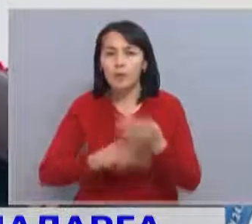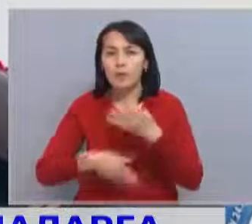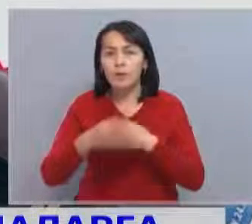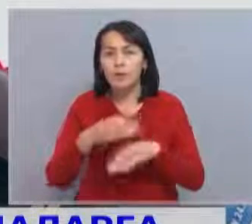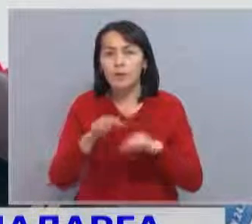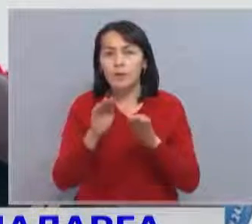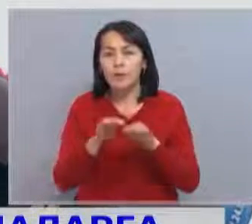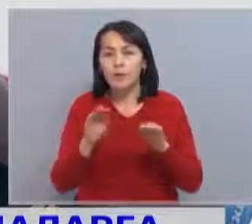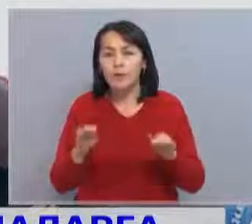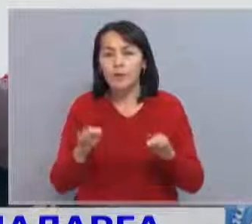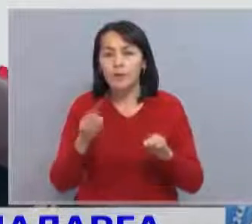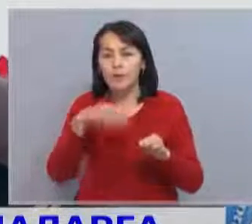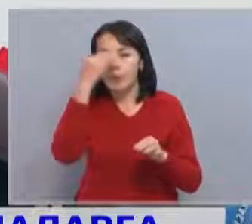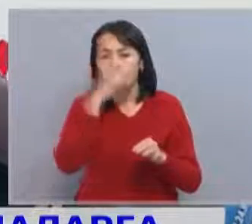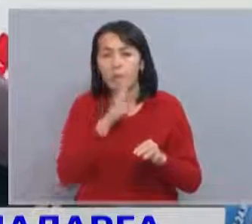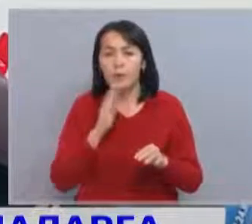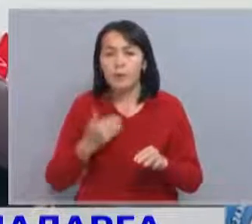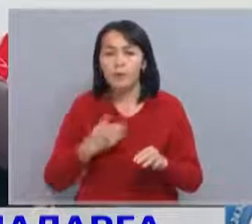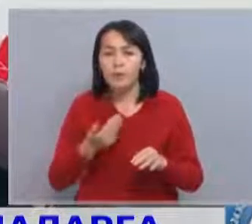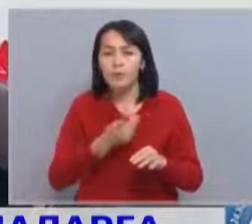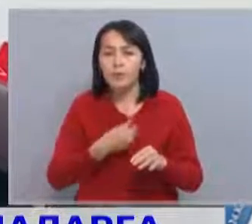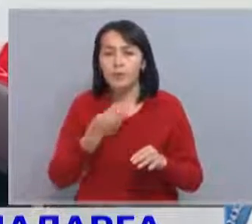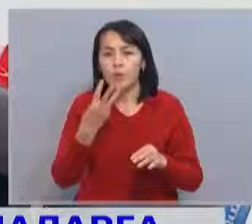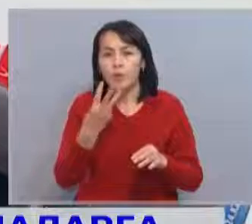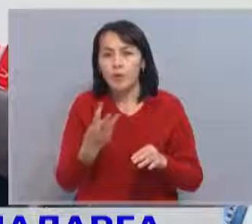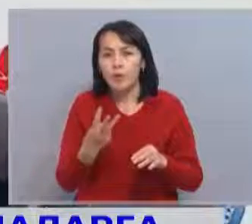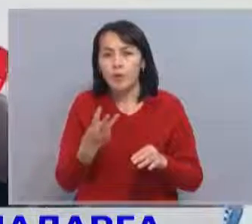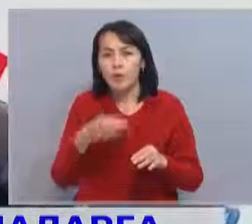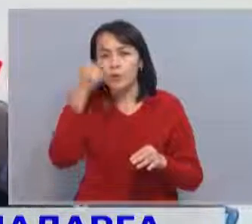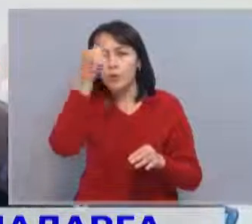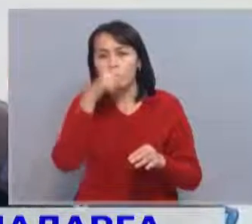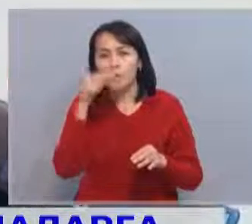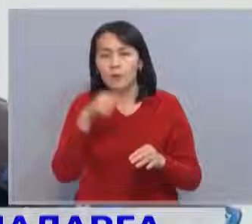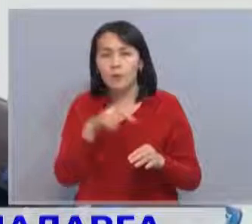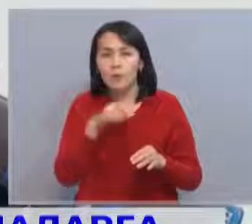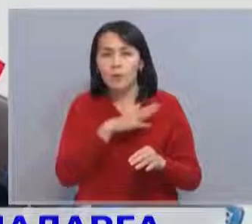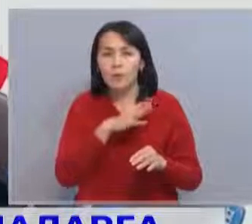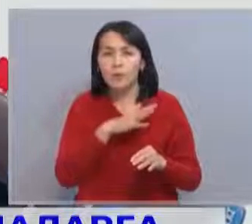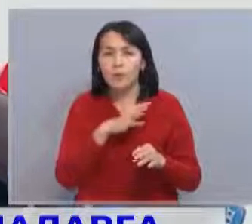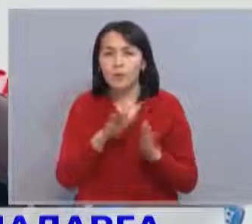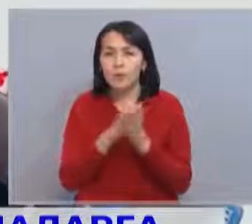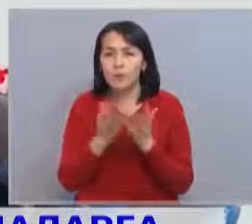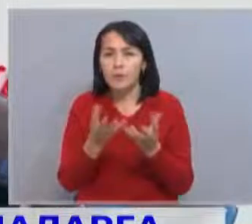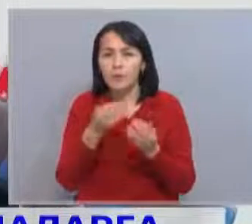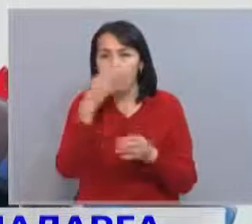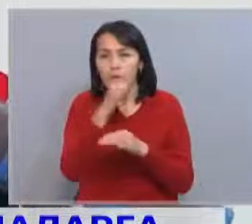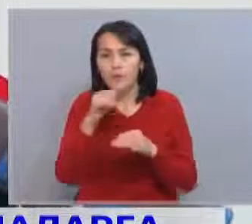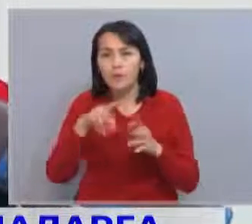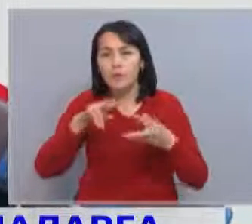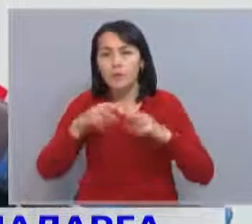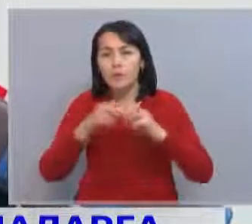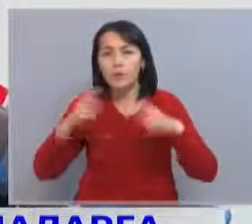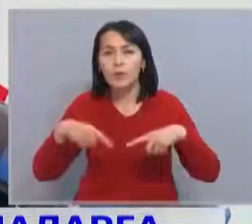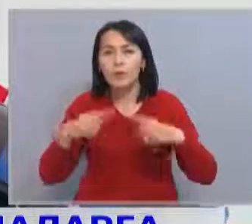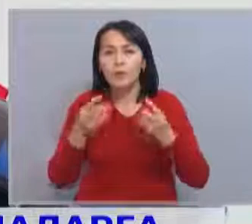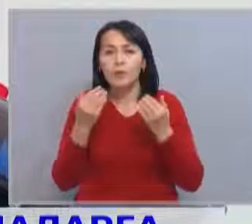дейді. Соның ата-аналарына біз өзіміз 3,5 жылдай осылай жүрдік инвалидность ала алмай. Осы сияқты мәселелердің бәрін